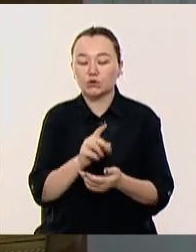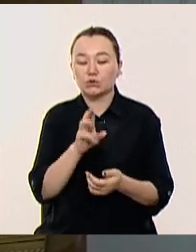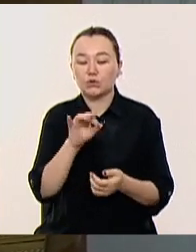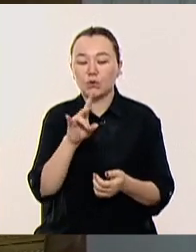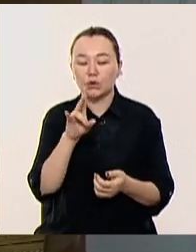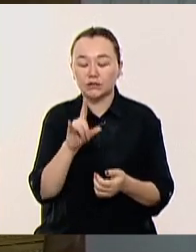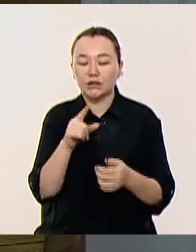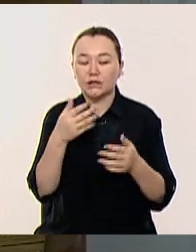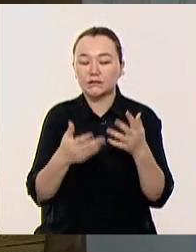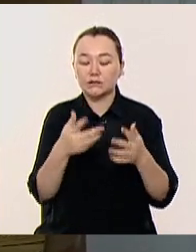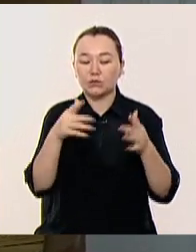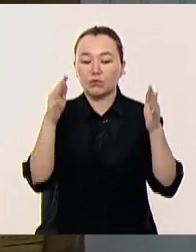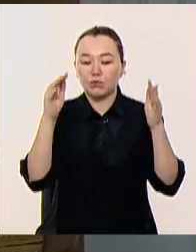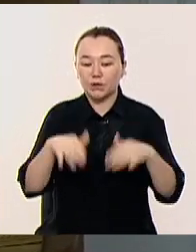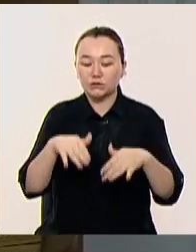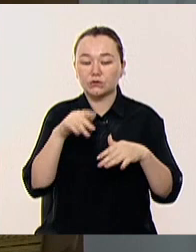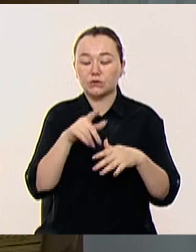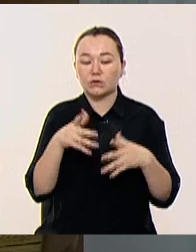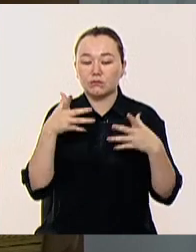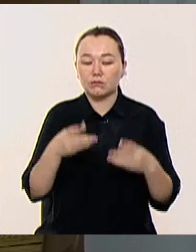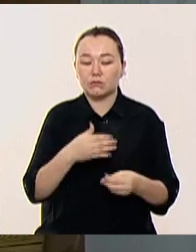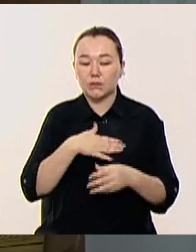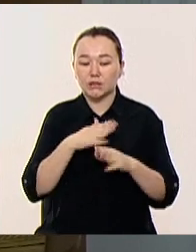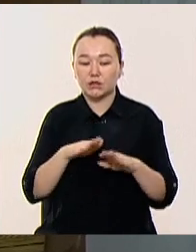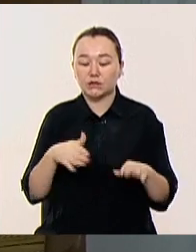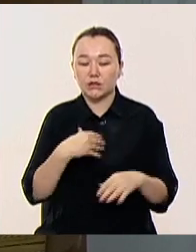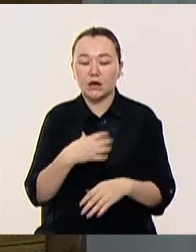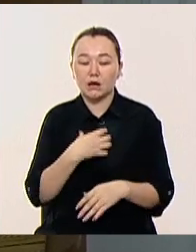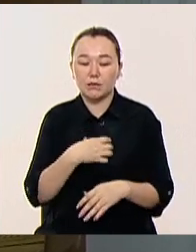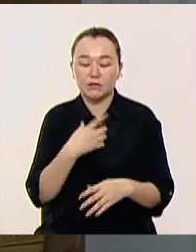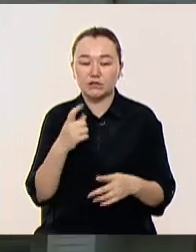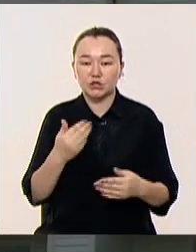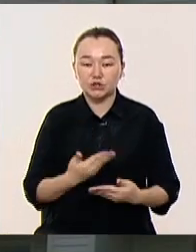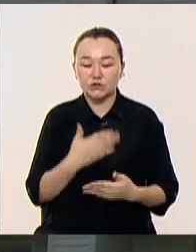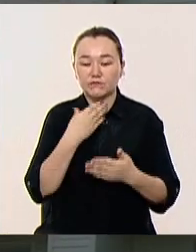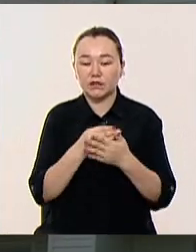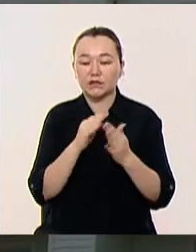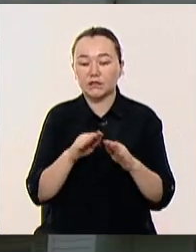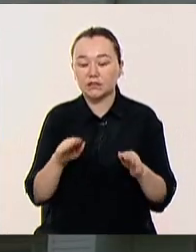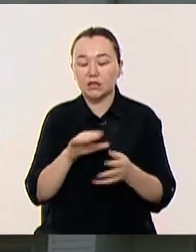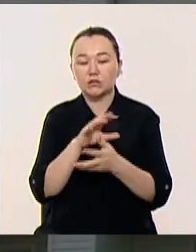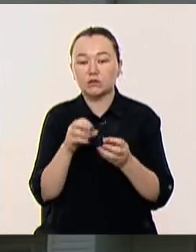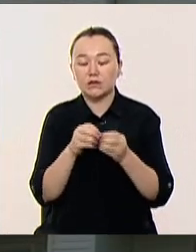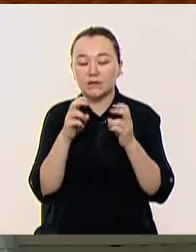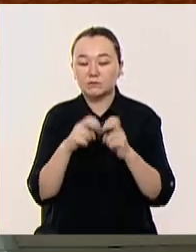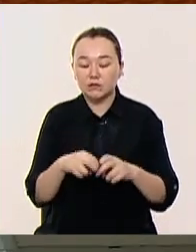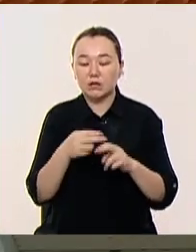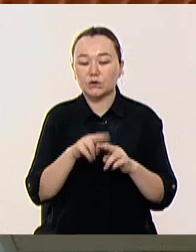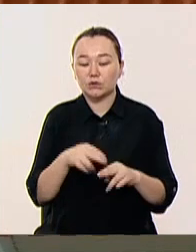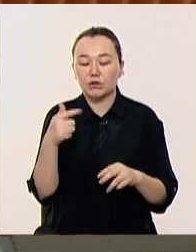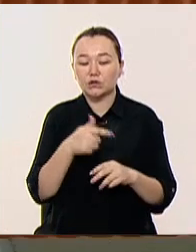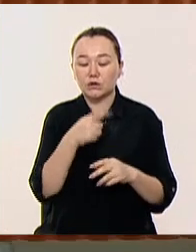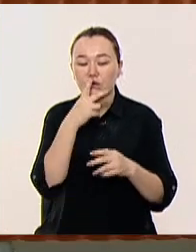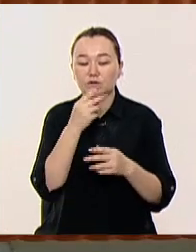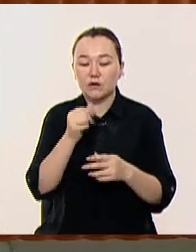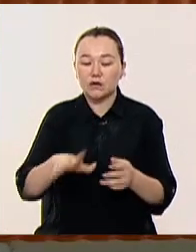он упадет, он придавит просто моих детей. Я опасаюсь за жизни своих детей. Результаты экспертизы, которую горожанка заказала за